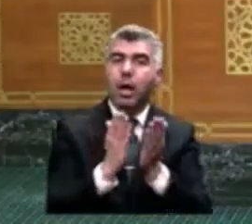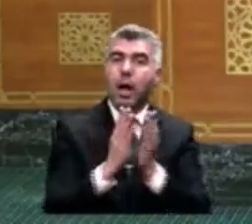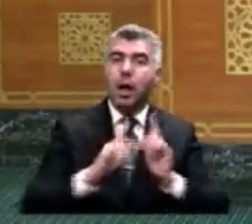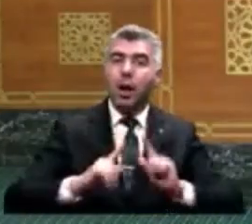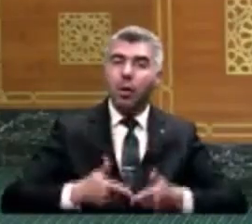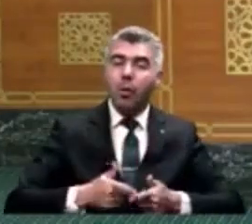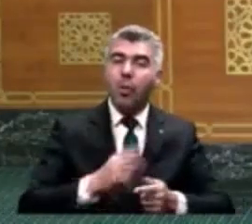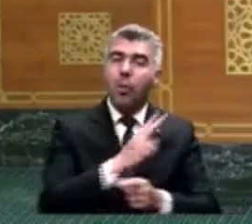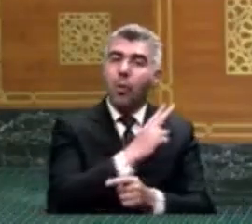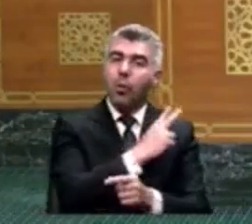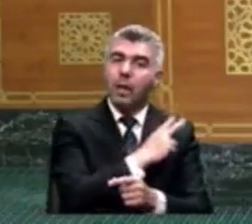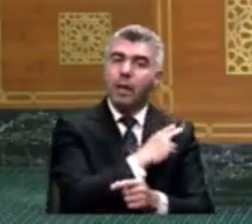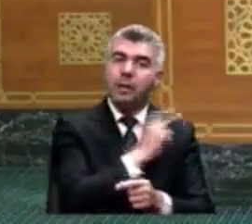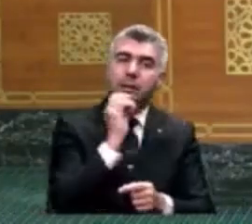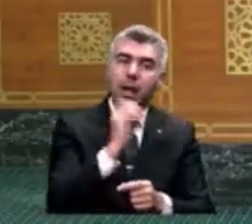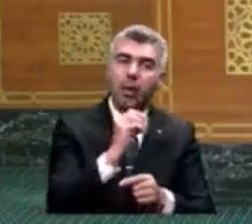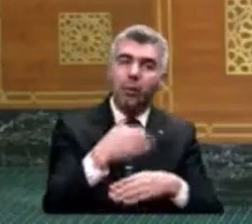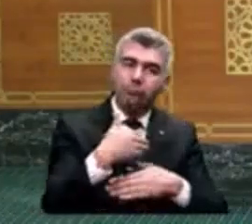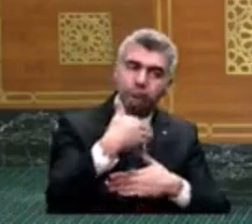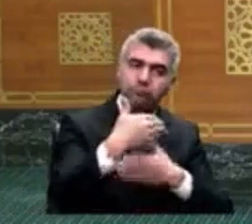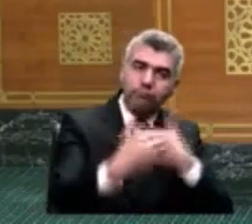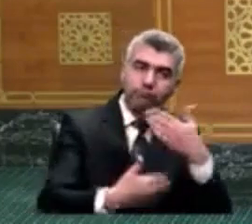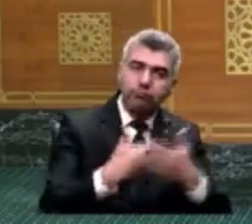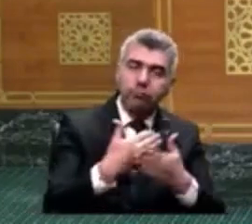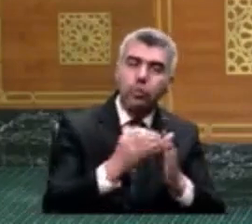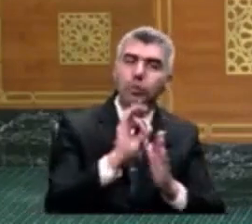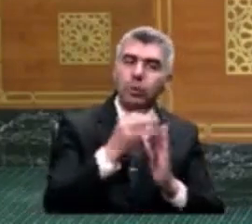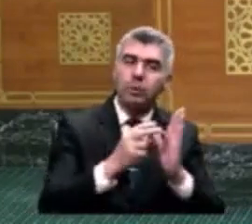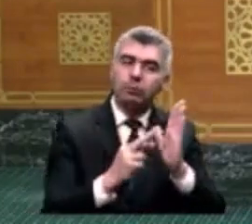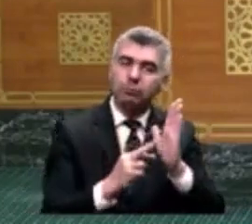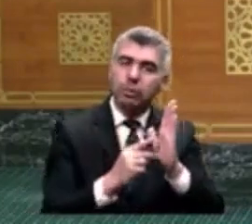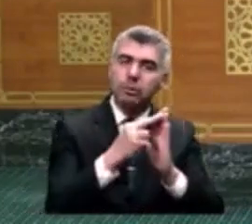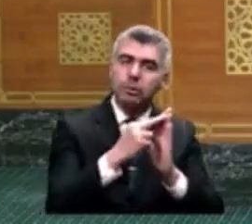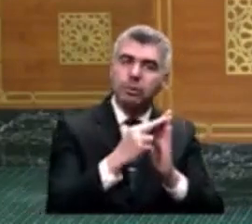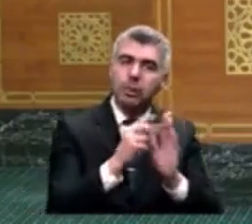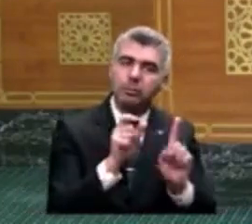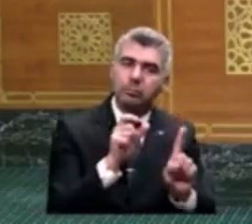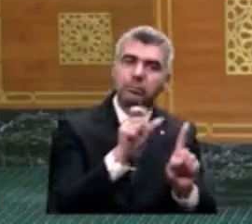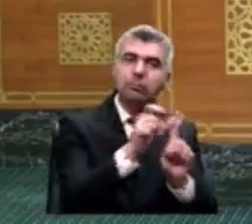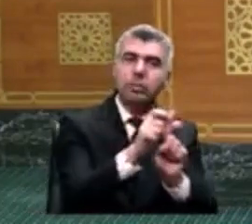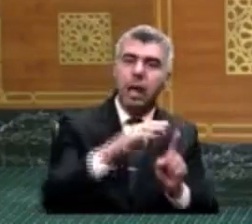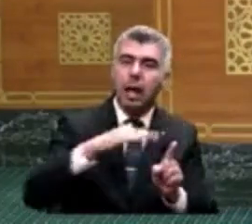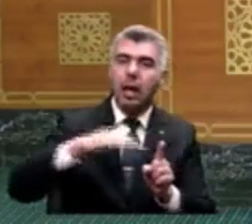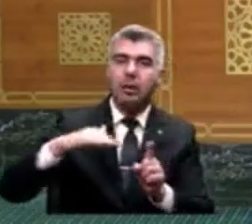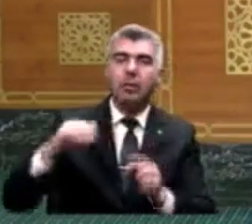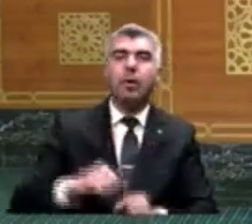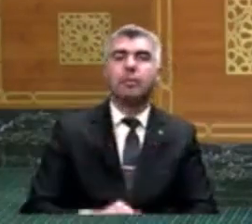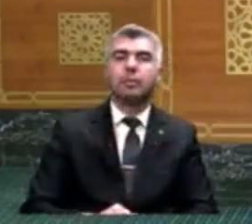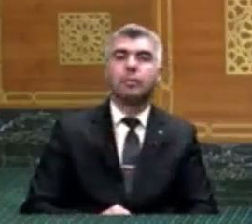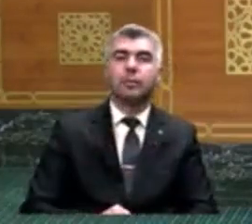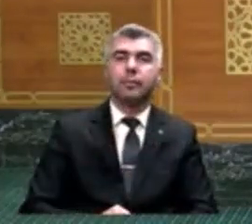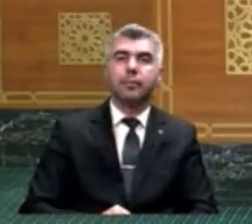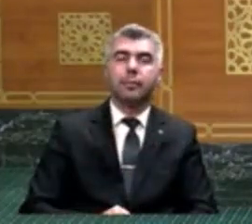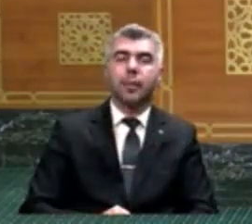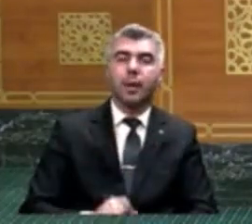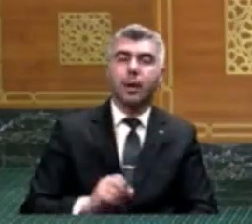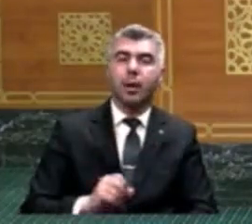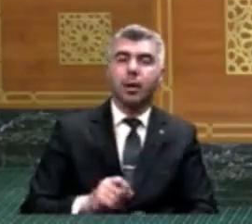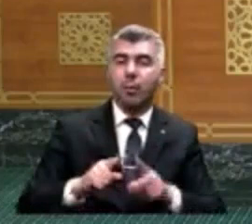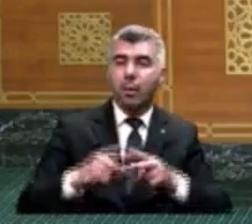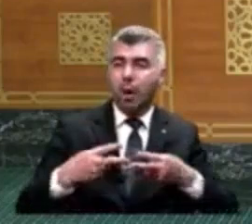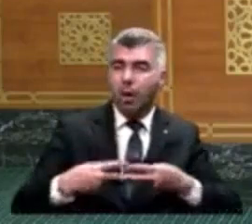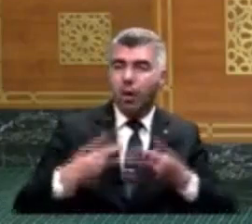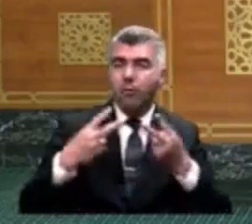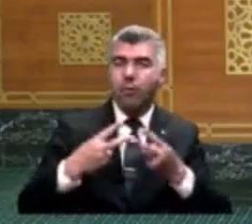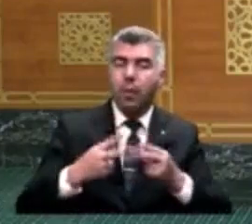وتعزز تأثيرهم الإيجابي على التلاميذ. لذلك شرعت الوزارة